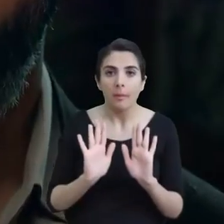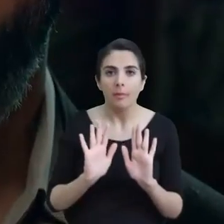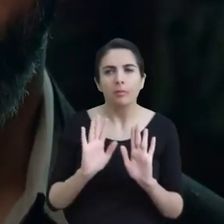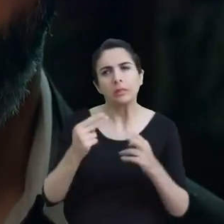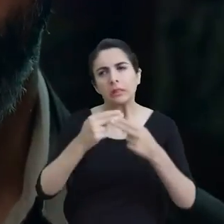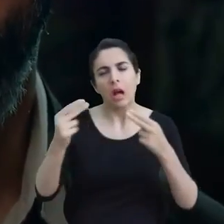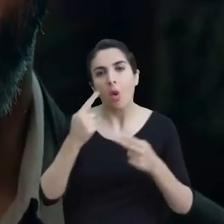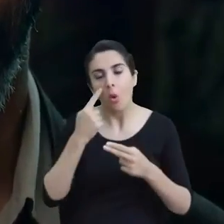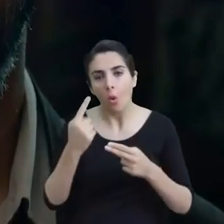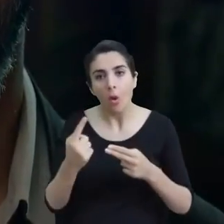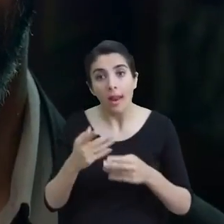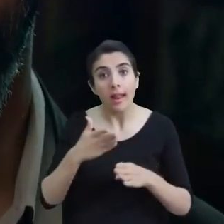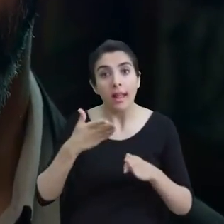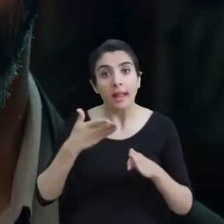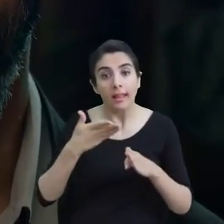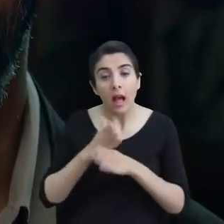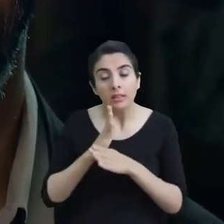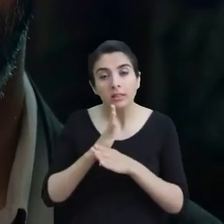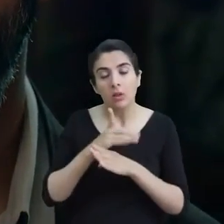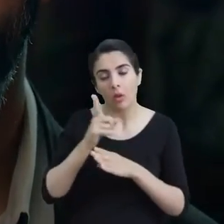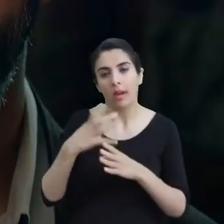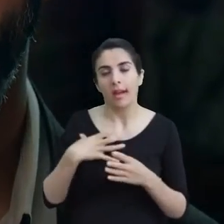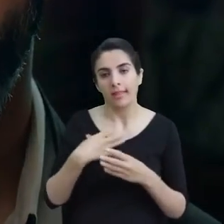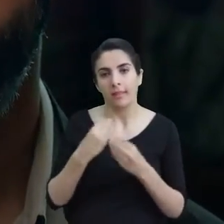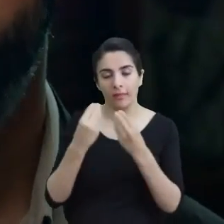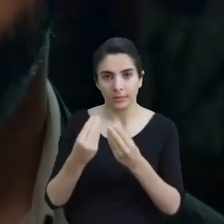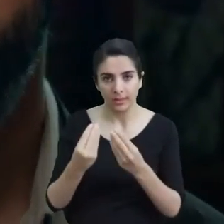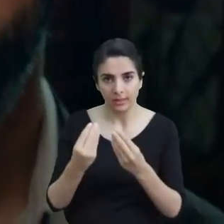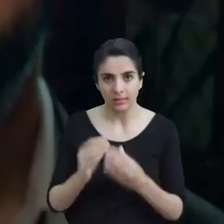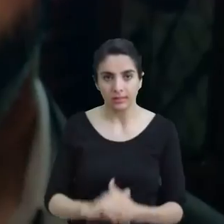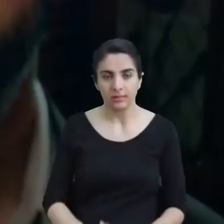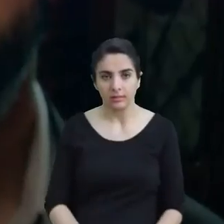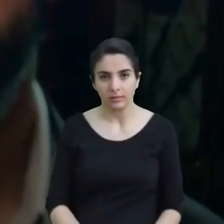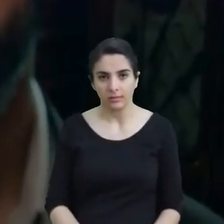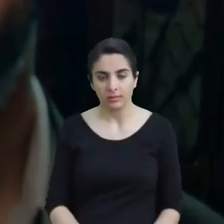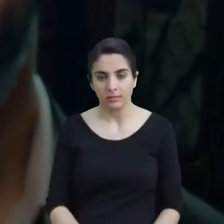Lakin rivayet o ki aslı Mısır'daymış.